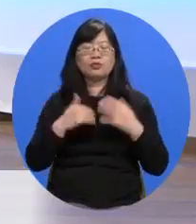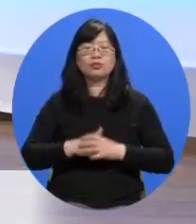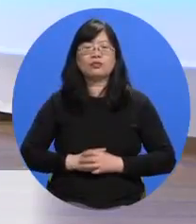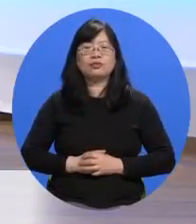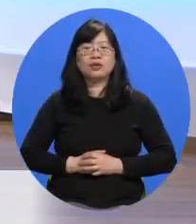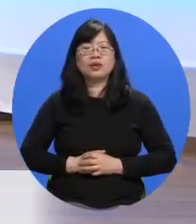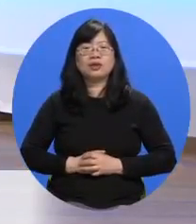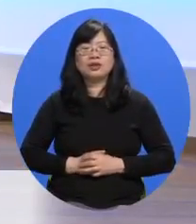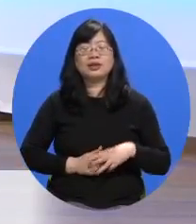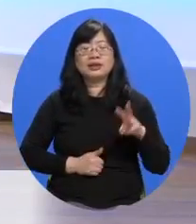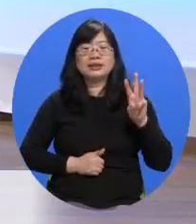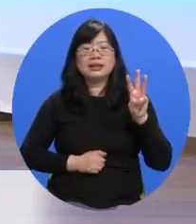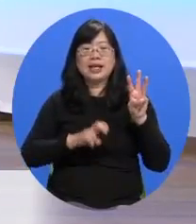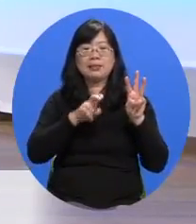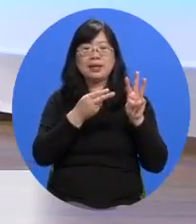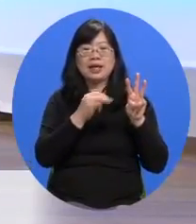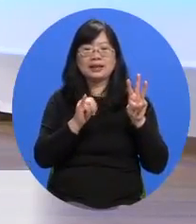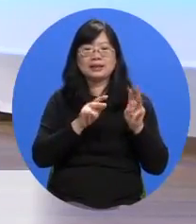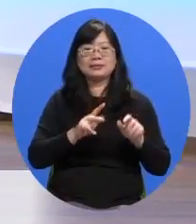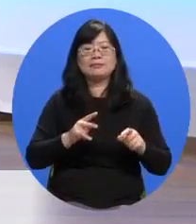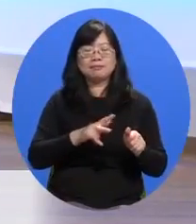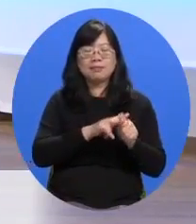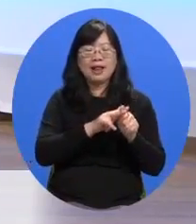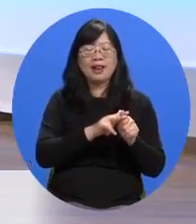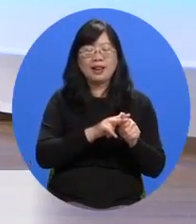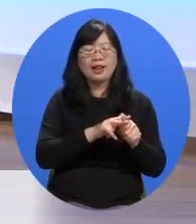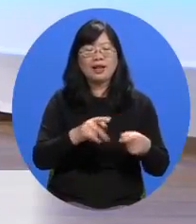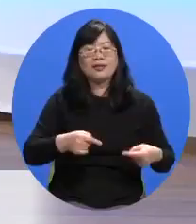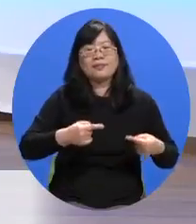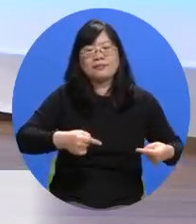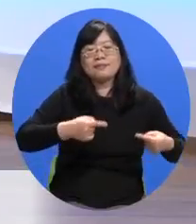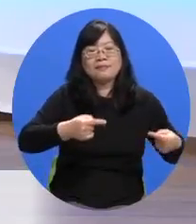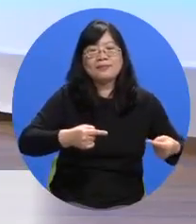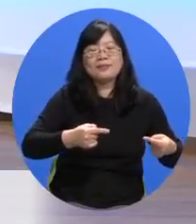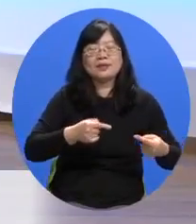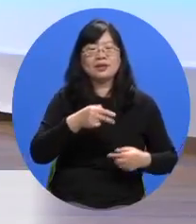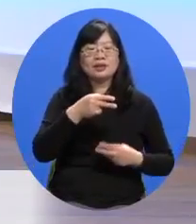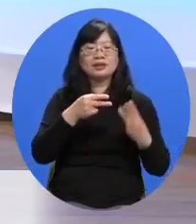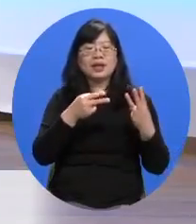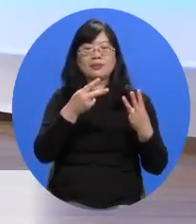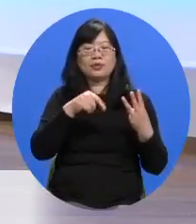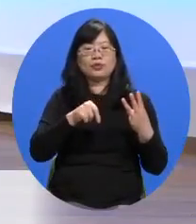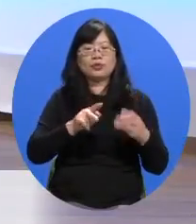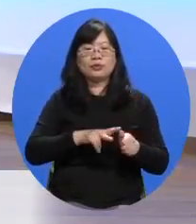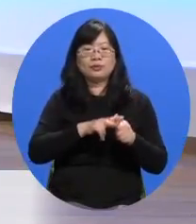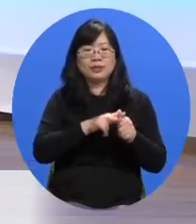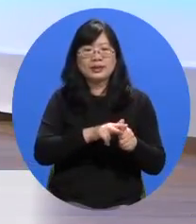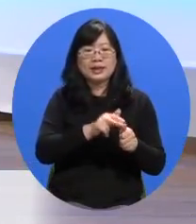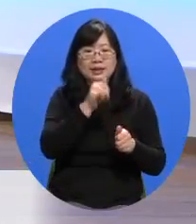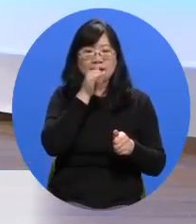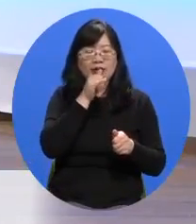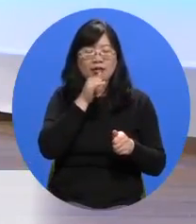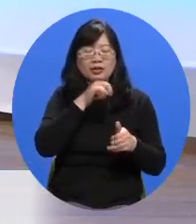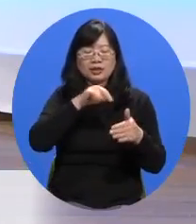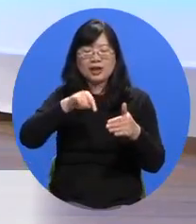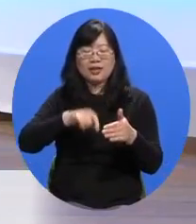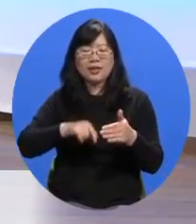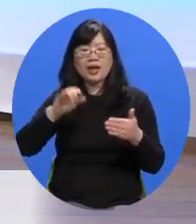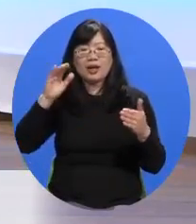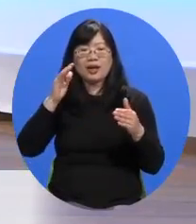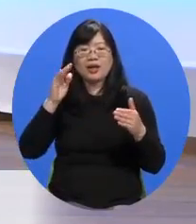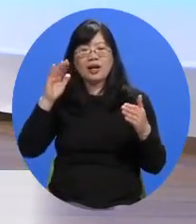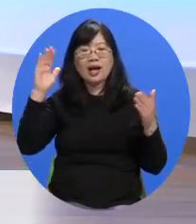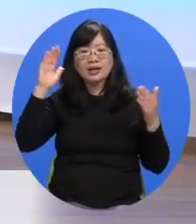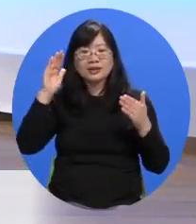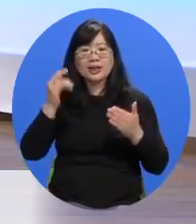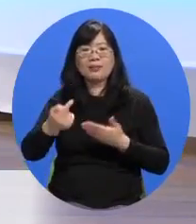세 마리의 말이 끌어가는 삼두마차다 이렇게 얘기합니다. 그런데 요새는 이제 그 안에 그 교육의 한 주체로 학생도 들어왔습니다.